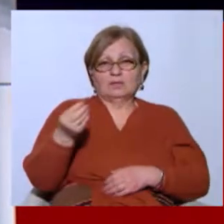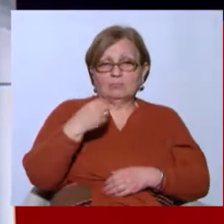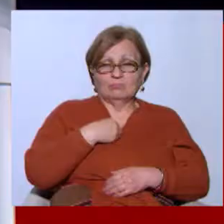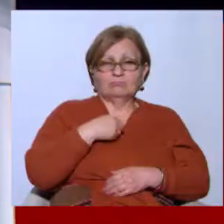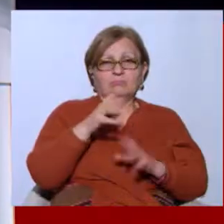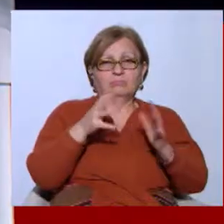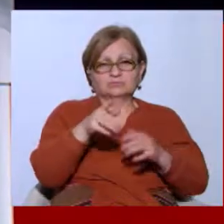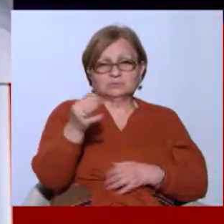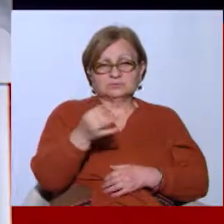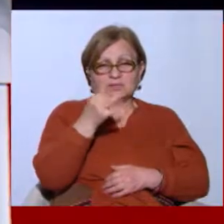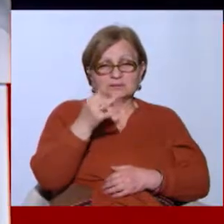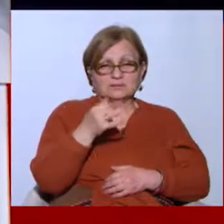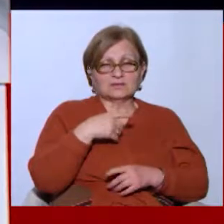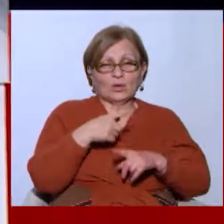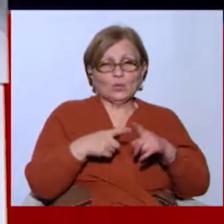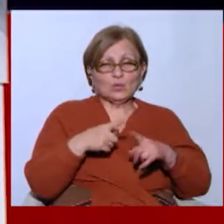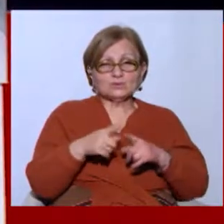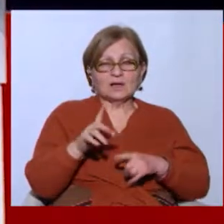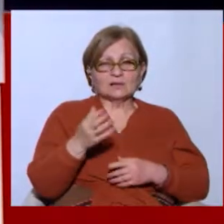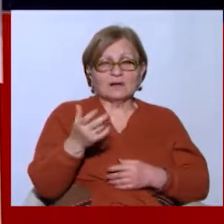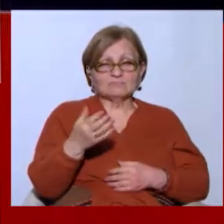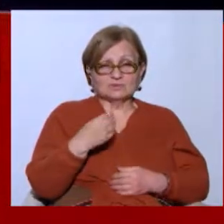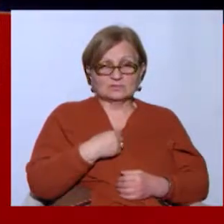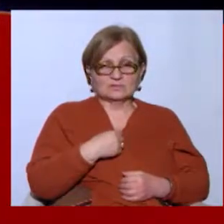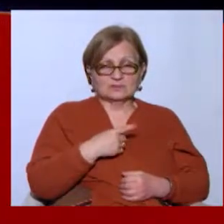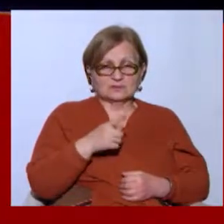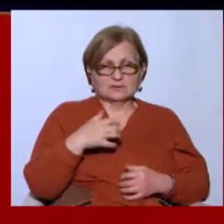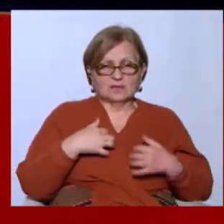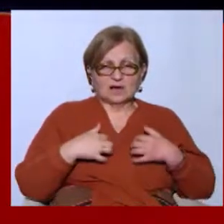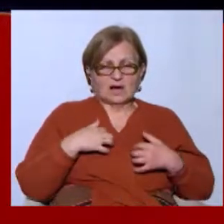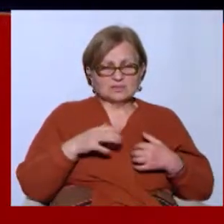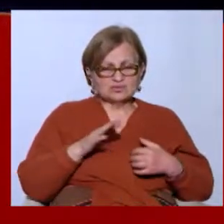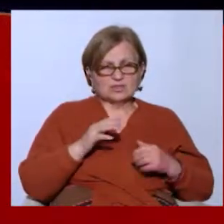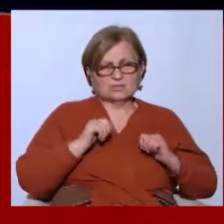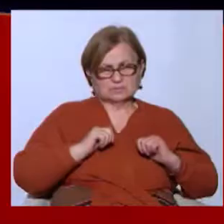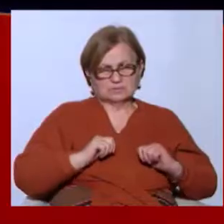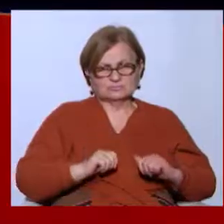ბურთს. აბა დაფიქრდით, არ აჩქარდეთ, მე არ გაჩქარებთ.